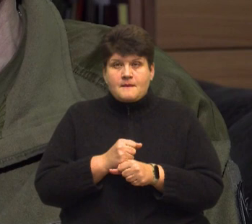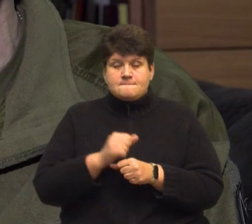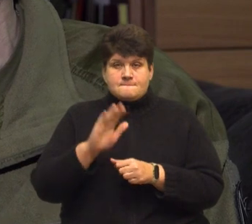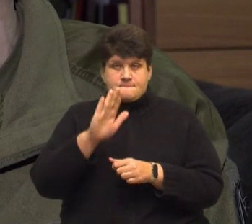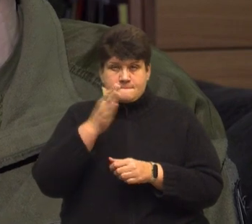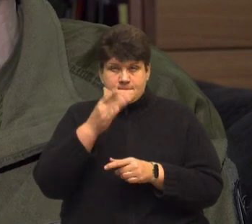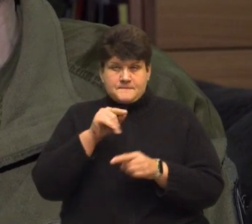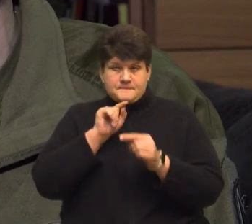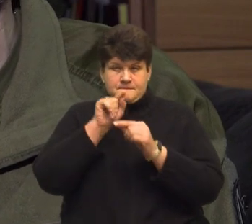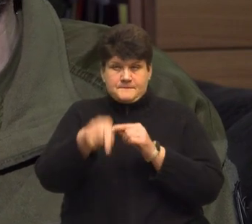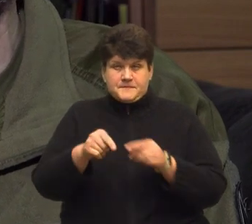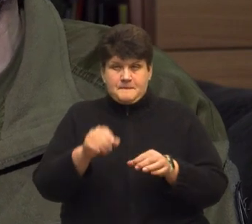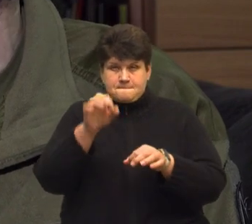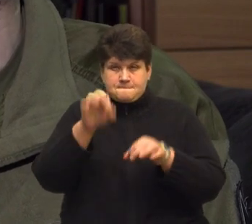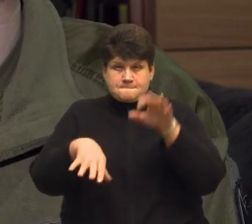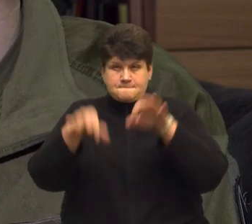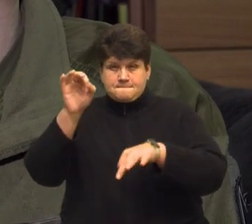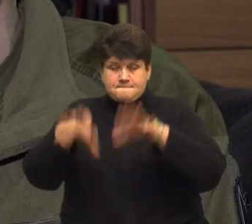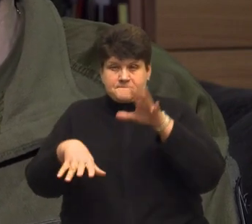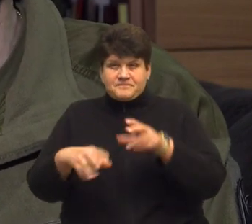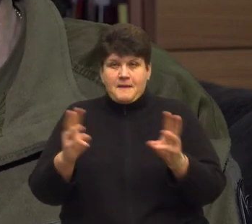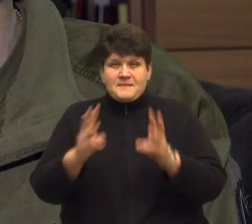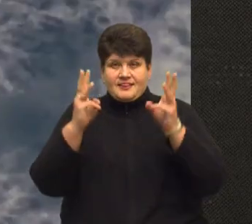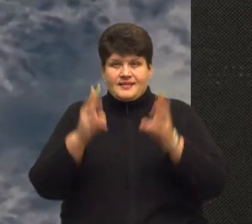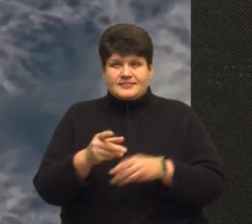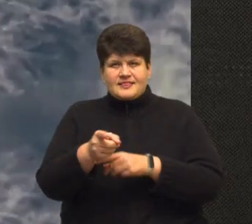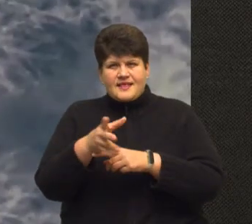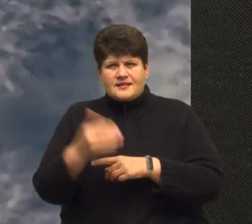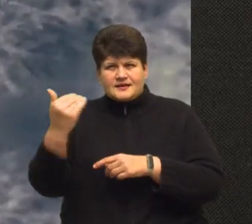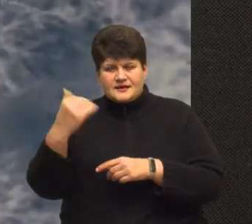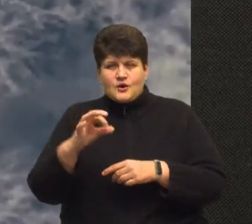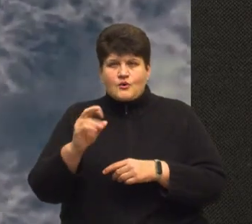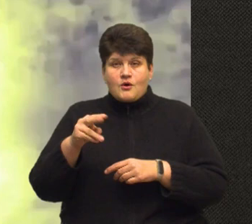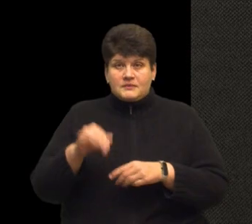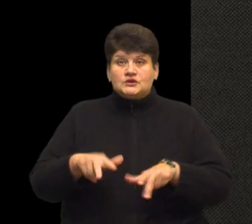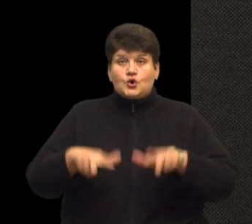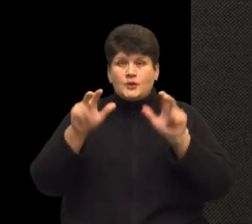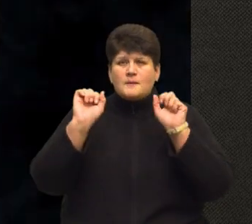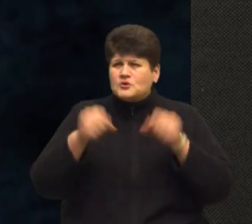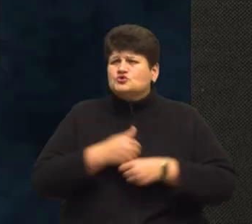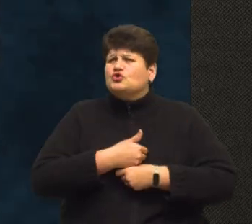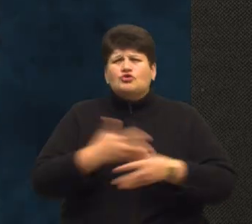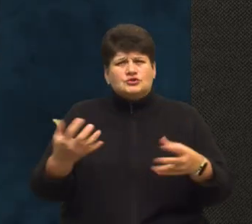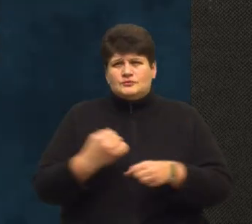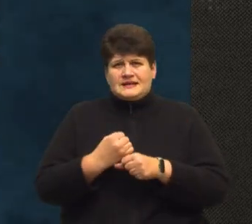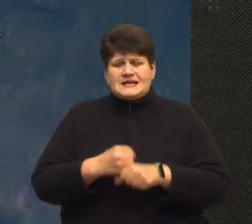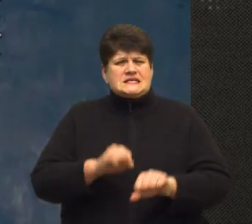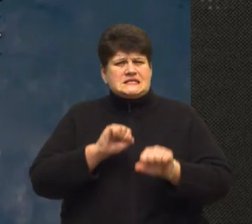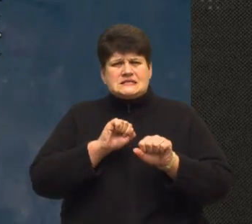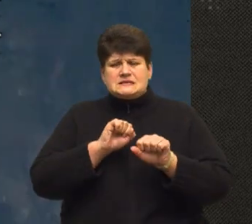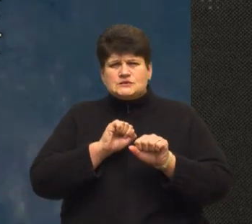палити танк почали бетери палити окопи палити їх дронами можна що хоче зробити спинити любу